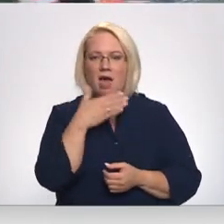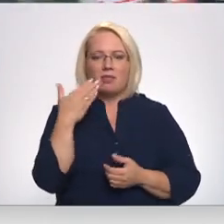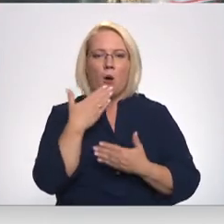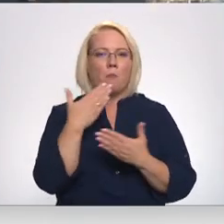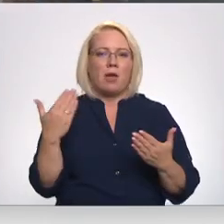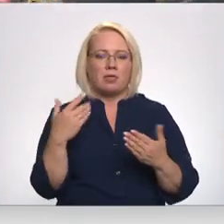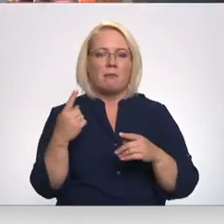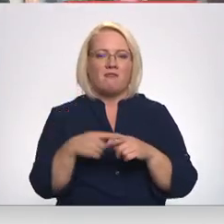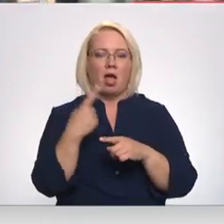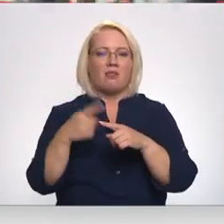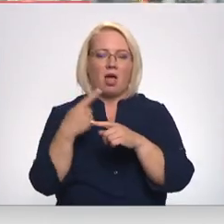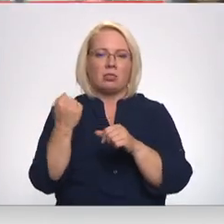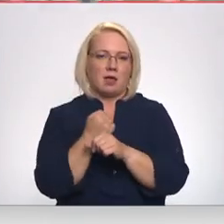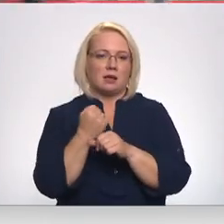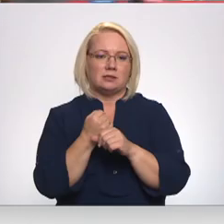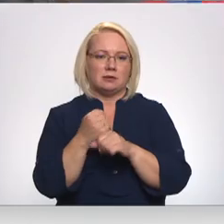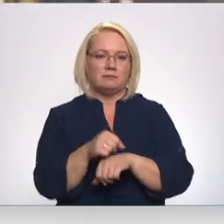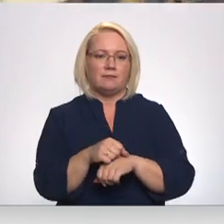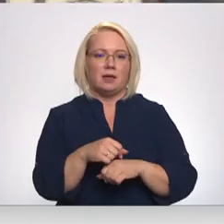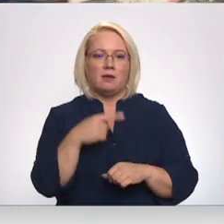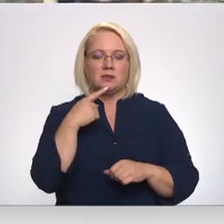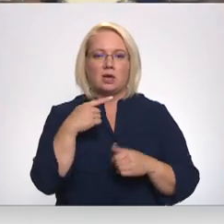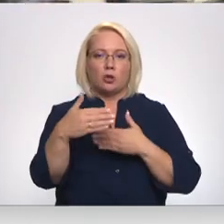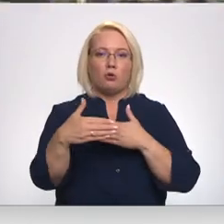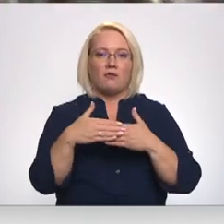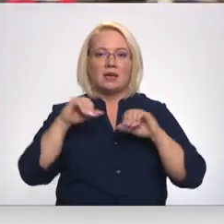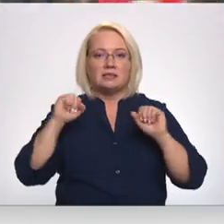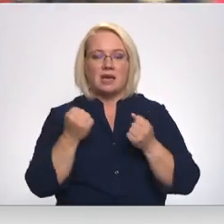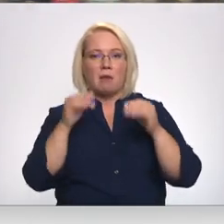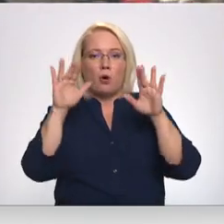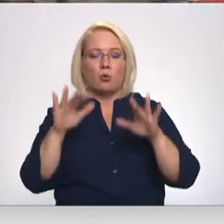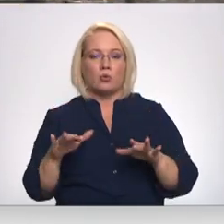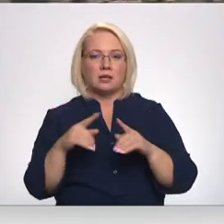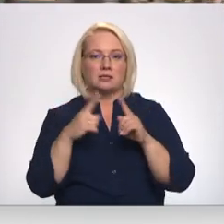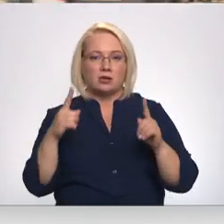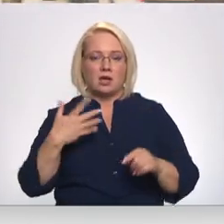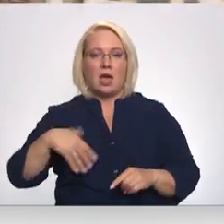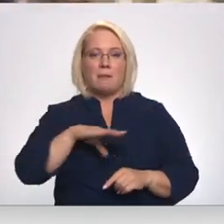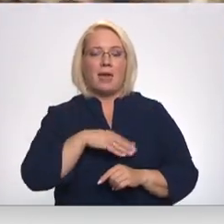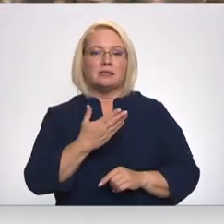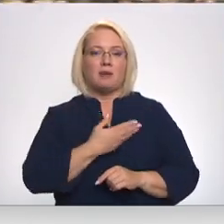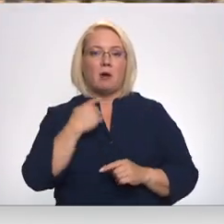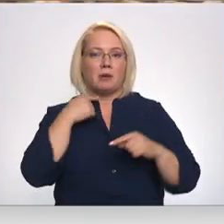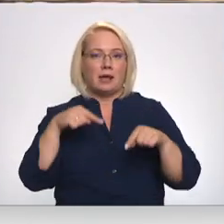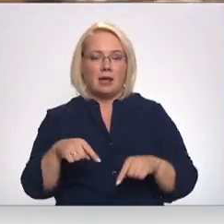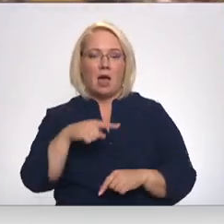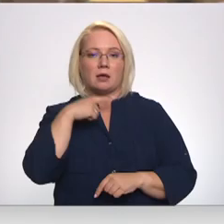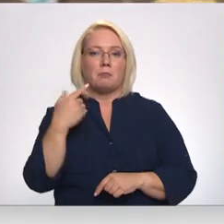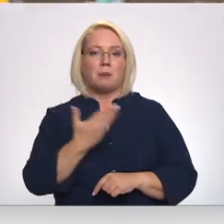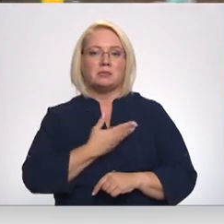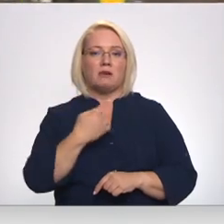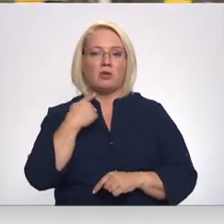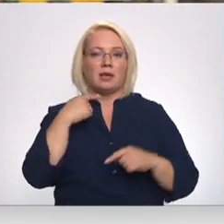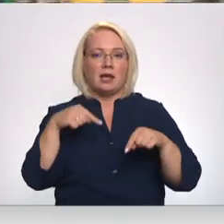vēl un vēl, protams. Arī tojošajā ziemas un rudens sezonā? Protams, jā, jo mēs dzīvojam Rīgā, mēs gribam dzīvot Rīgā, un tas